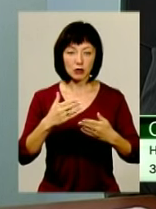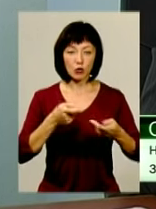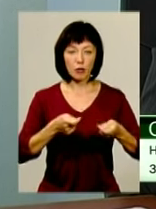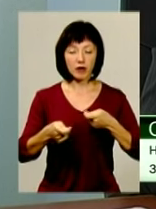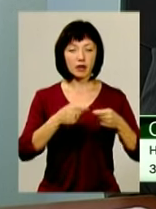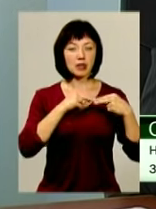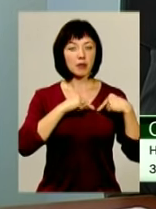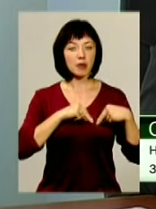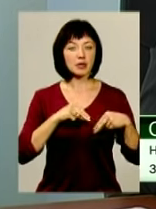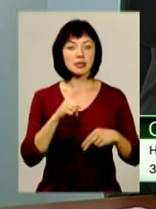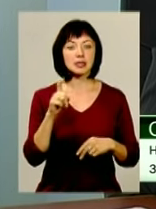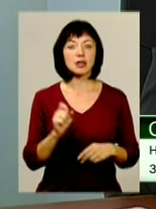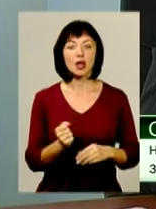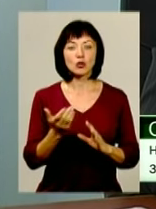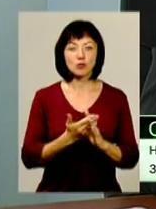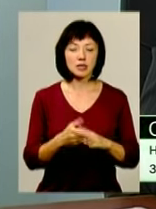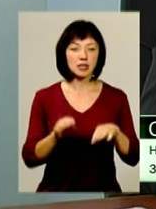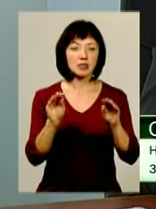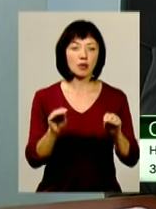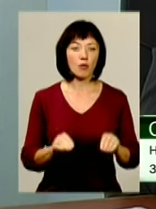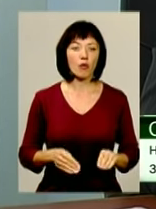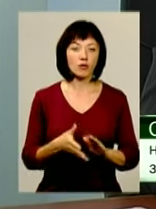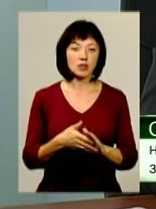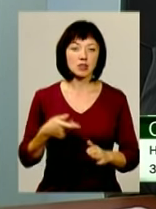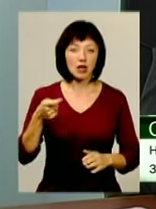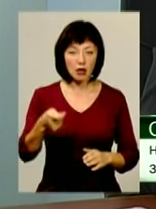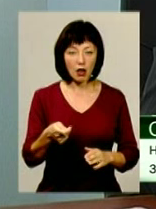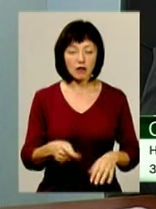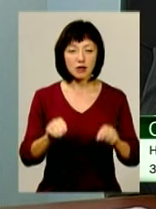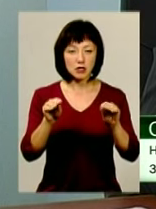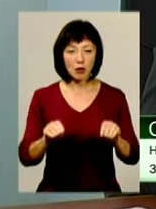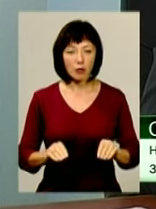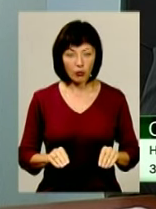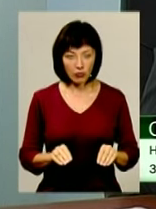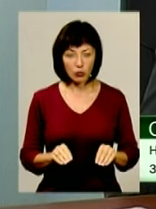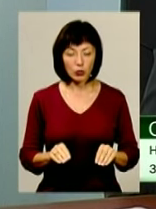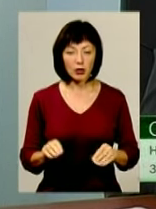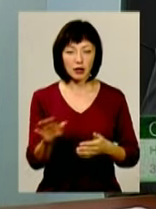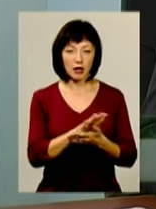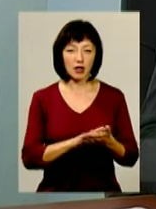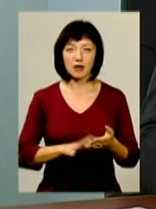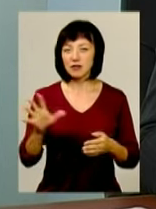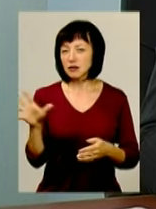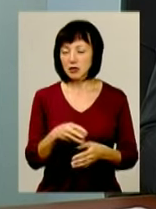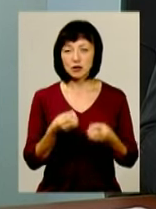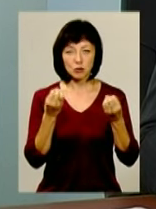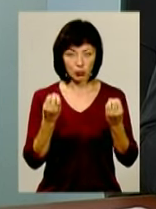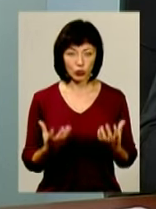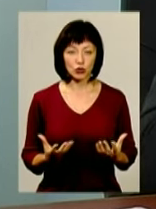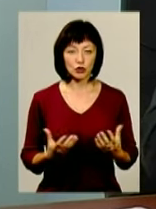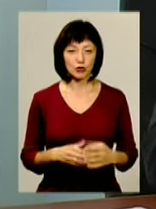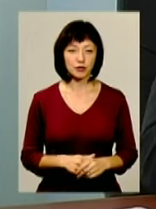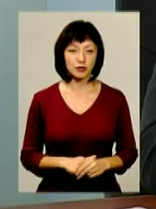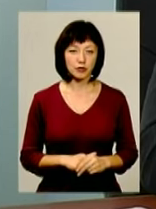по субсидію, він заповнює заяву, заповнює тільки декларацію. Взагалі все спрощено. Ну і